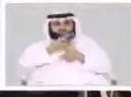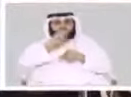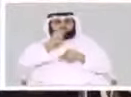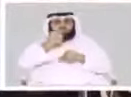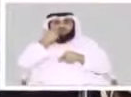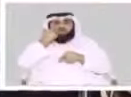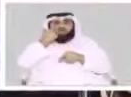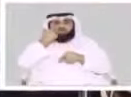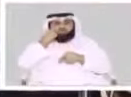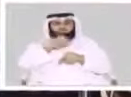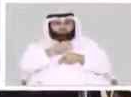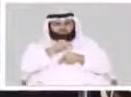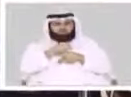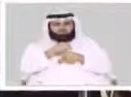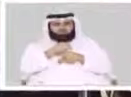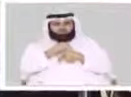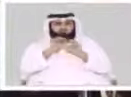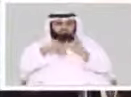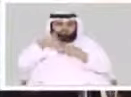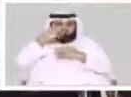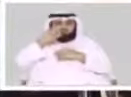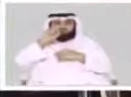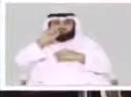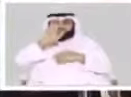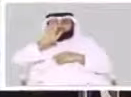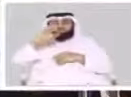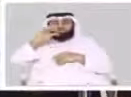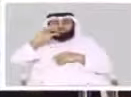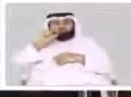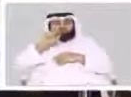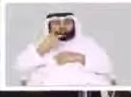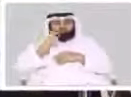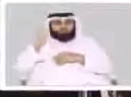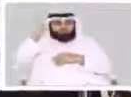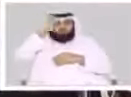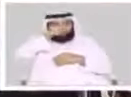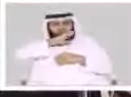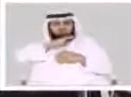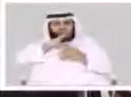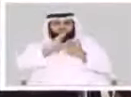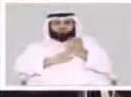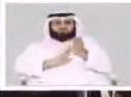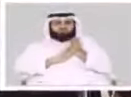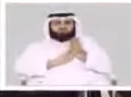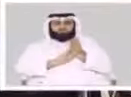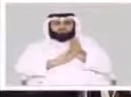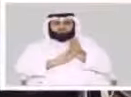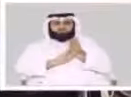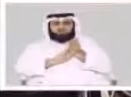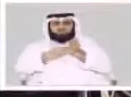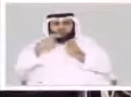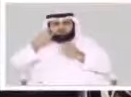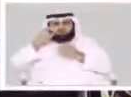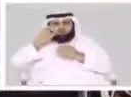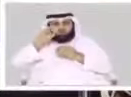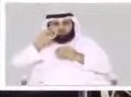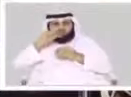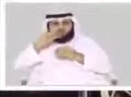العقوبة المخيفة جدا، وسوف ينبئهم الله بما كانوا يصنعون. الذي ينقض العهد في الدنيا قد